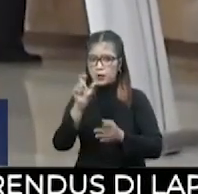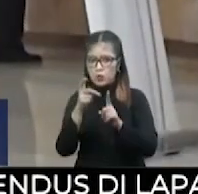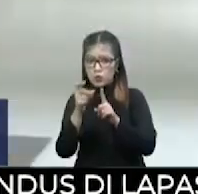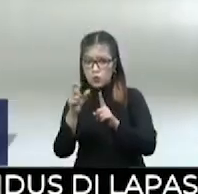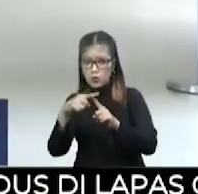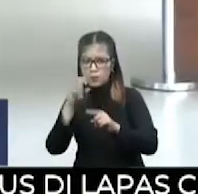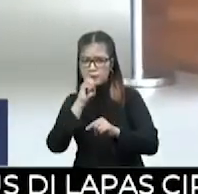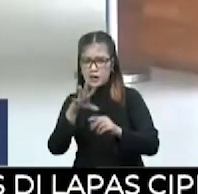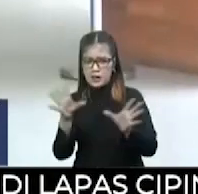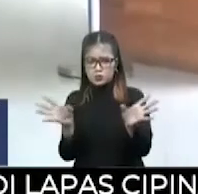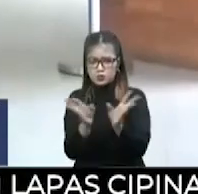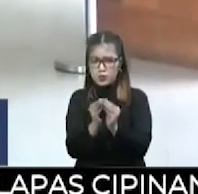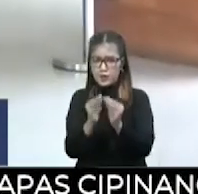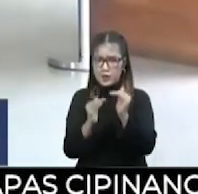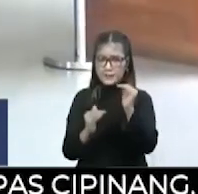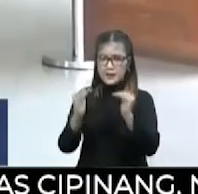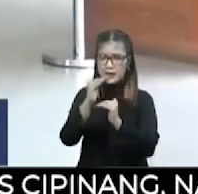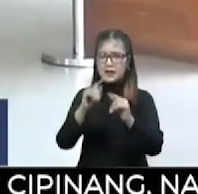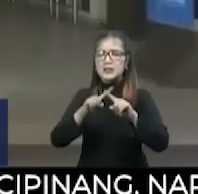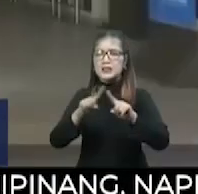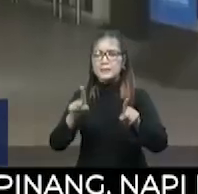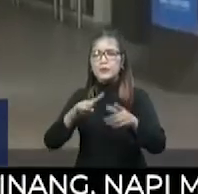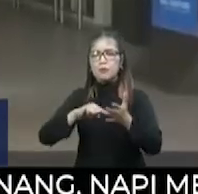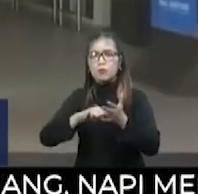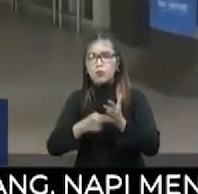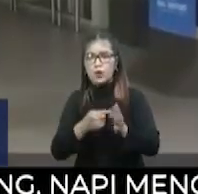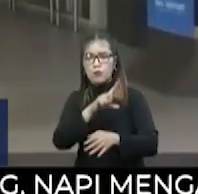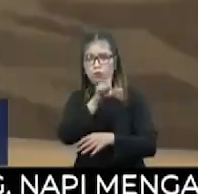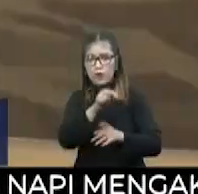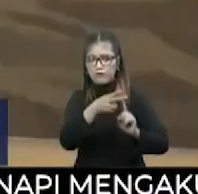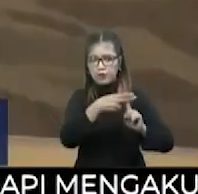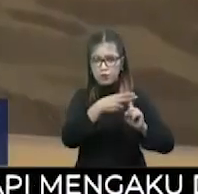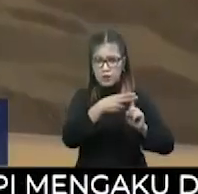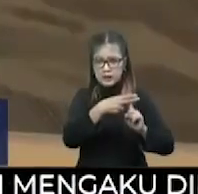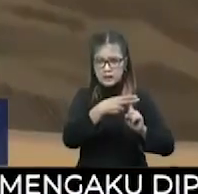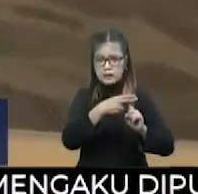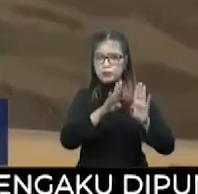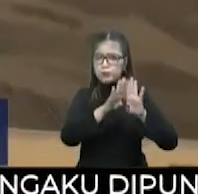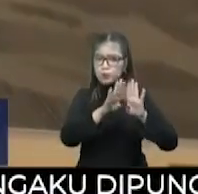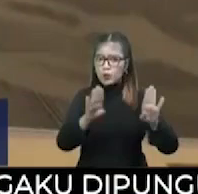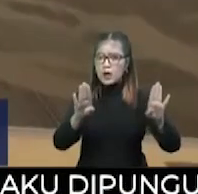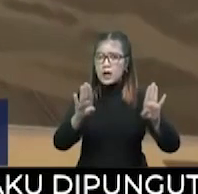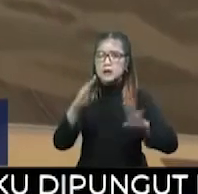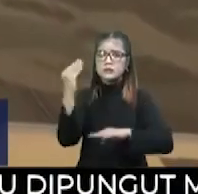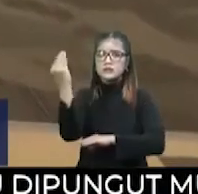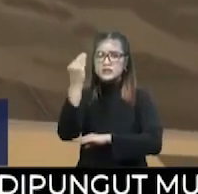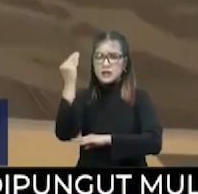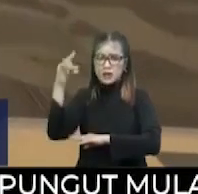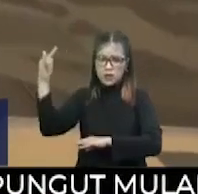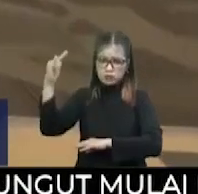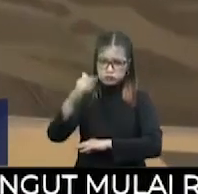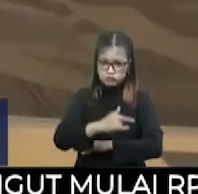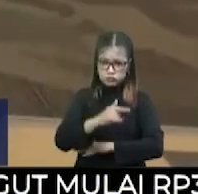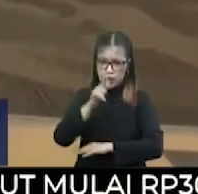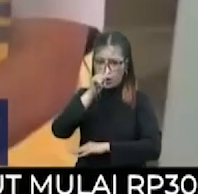dan Bali. Namun mulai 4 Februari 2022, pintu masuk Bali dibuka kembali untuk pelaku perjalanan luar negeri PPLN yang